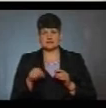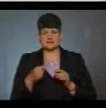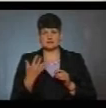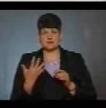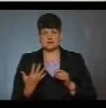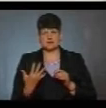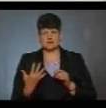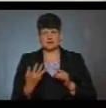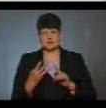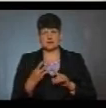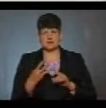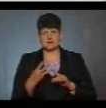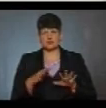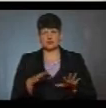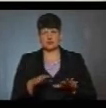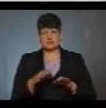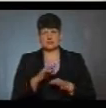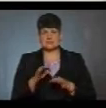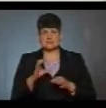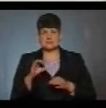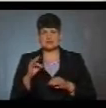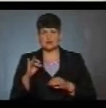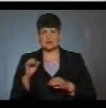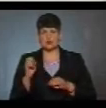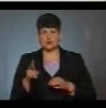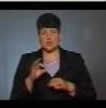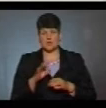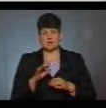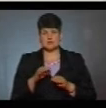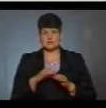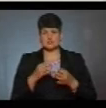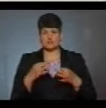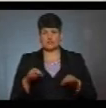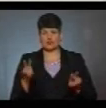20,5. На третьому місці Сиротюк Олег від «Свободи»